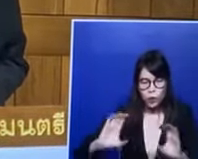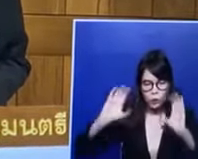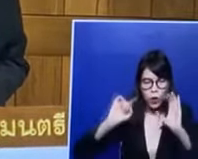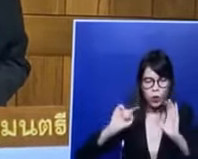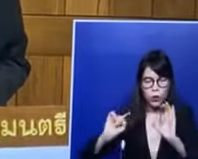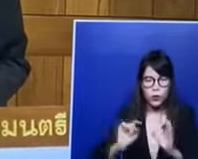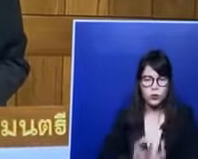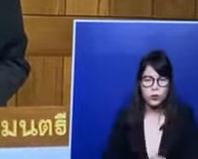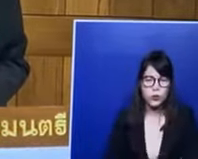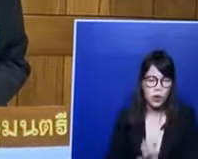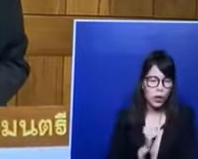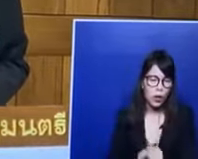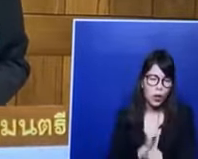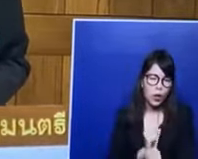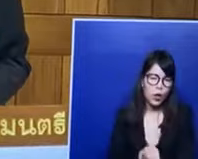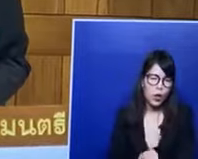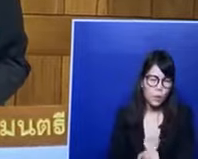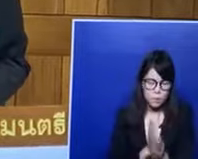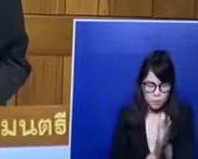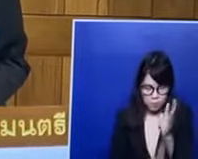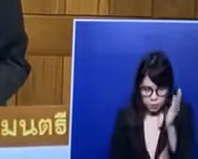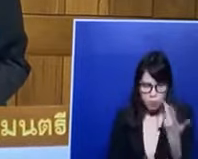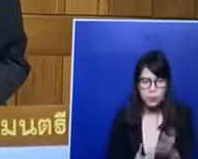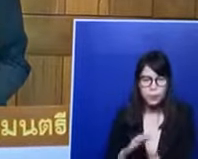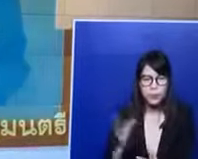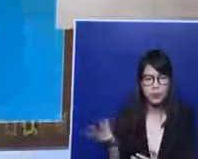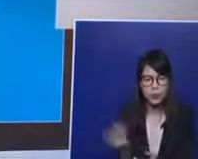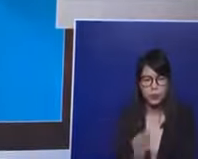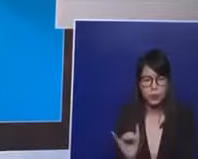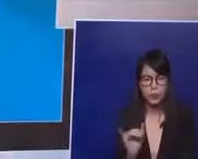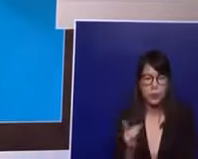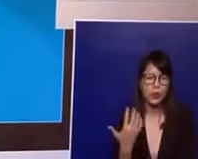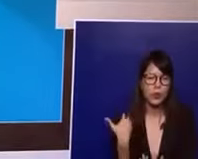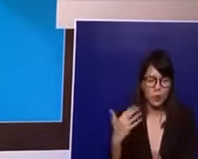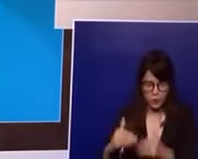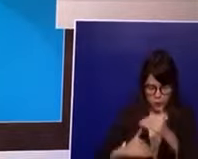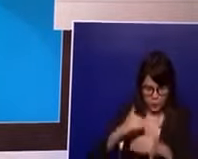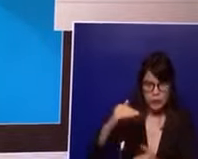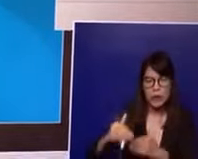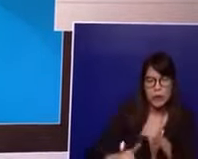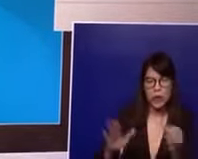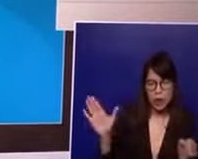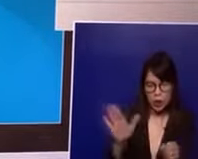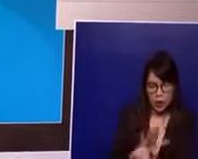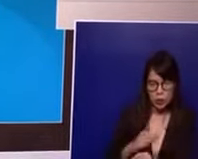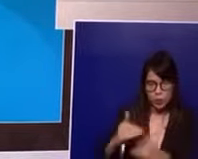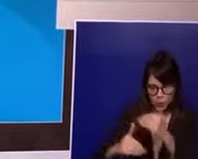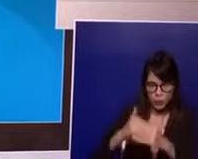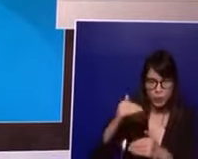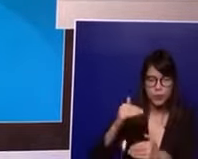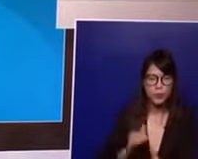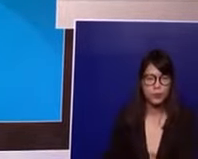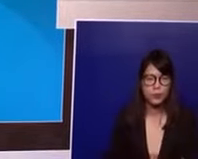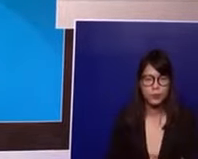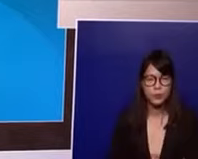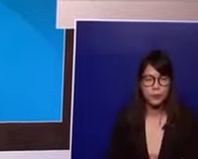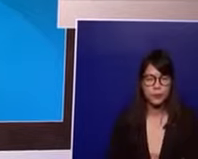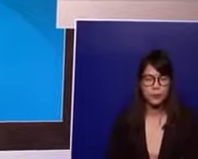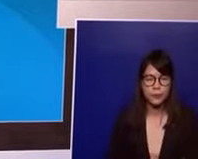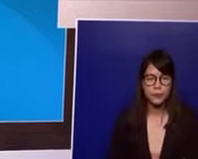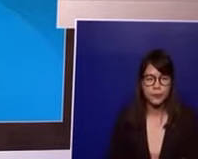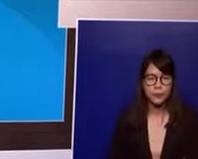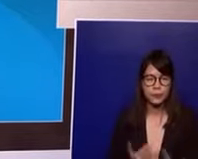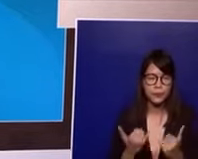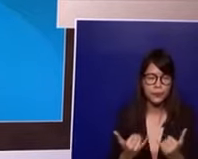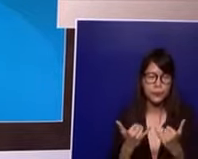แม้อาจจะไม่ได้ทุกอย่างรวดเร็วดังใจนึกแต่ก็มีความก้าวหน้าและเห็นผลสัมฤทธิ์ได้เป็นรูปธรรมมากขึ้นนะครับถ้าทราบไหม